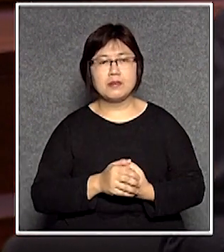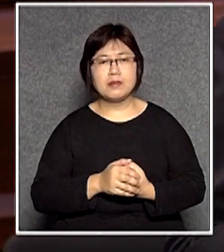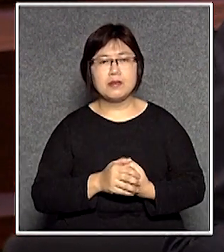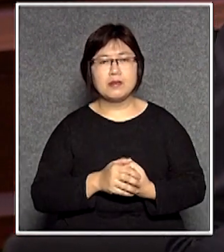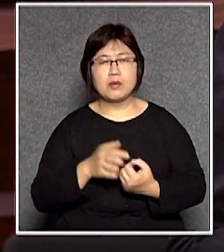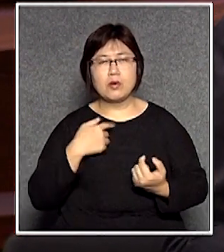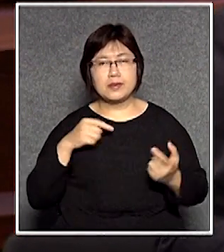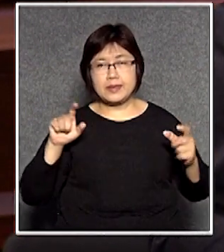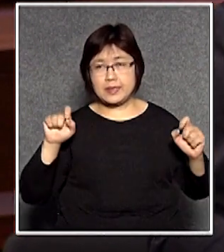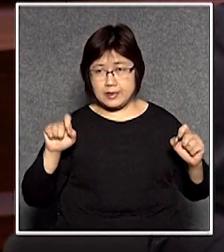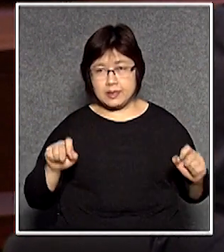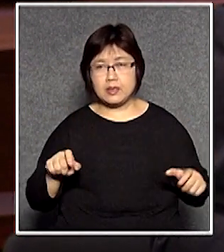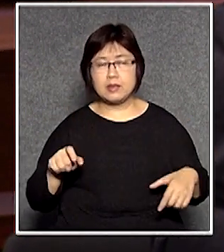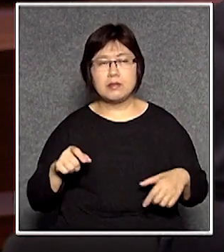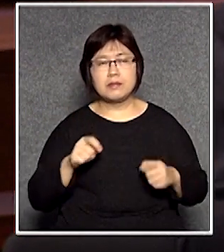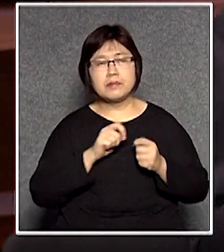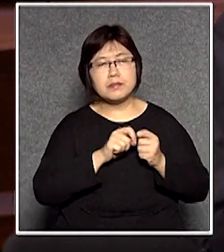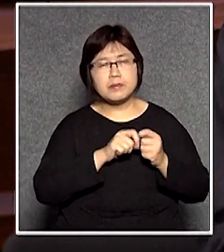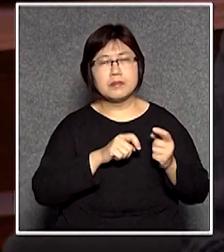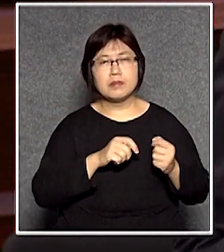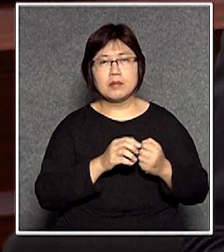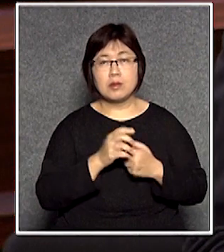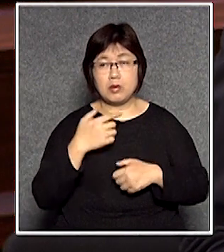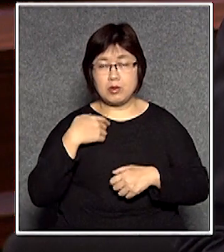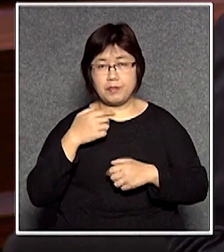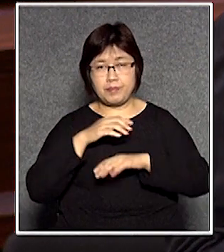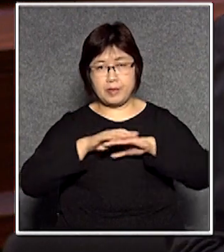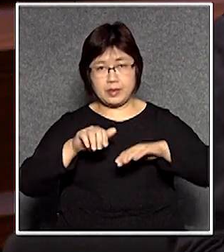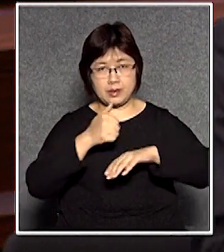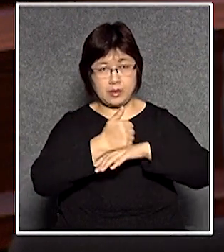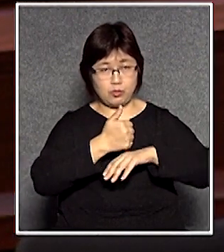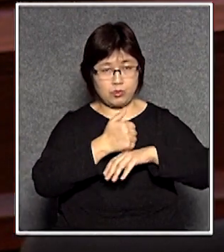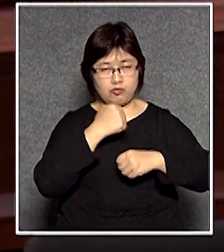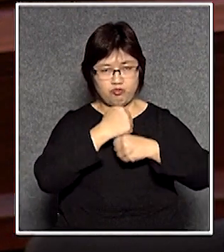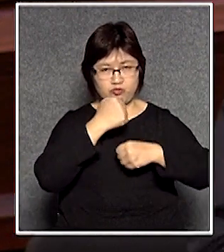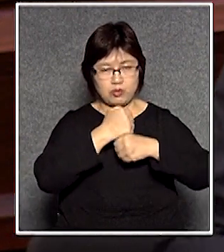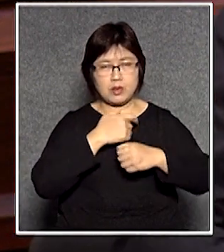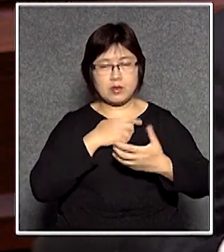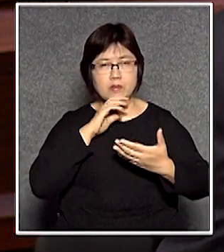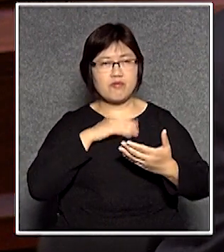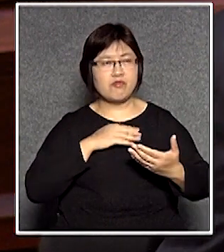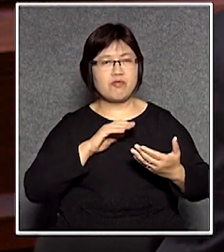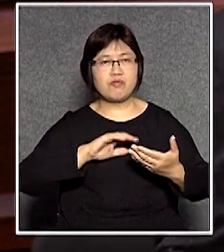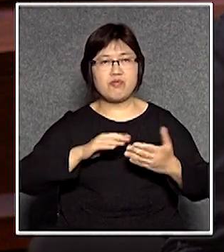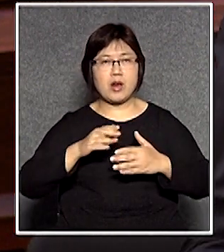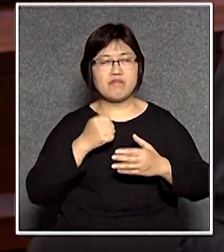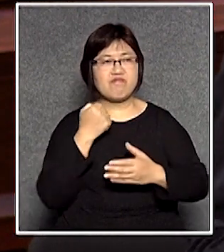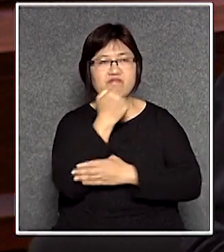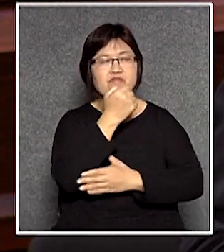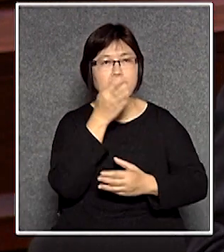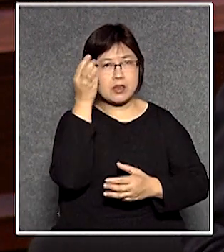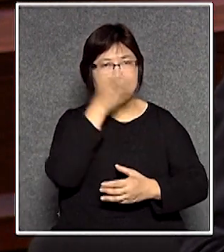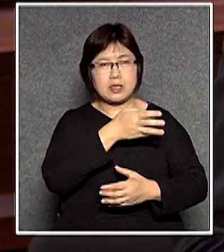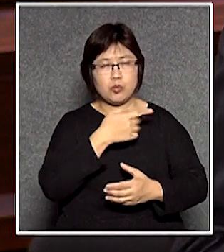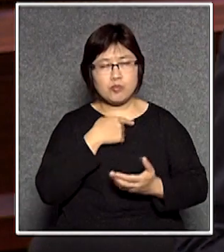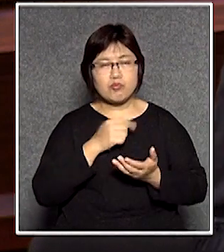思，即係話咧，其實有好多時咧，我哋係去做平等機會嘅工作咧，係基於反歧視同埋一個互相尊重、互相接納嘅